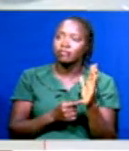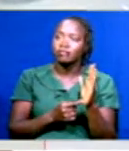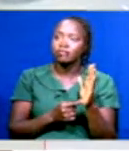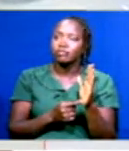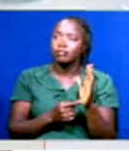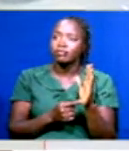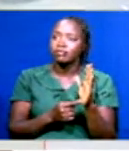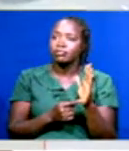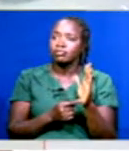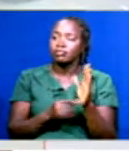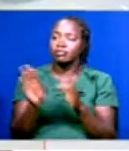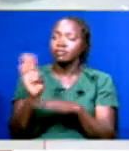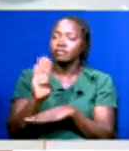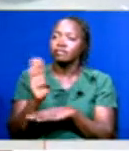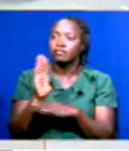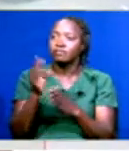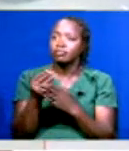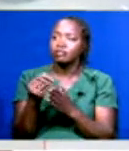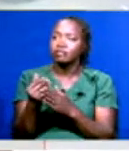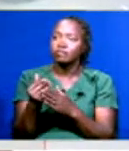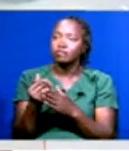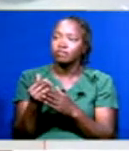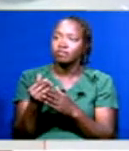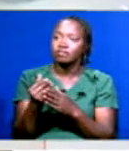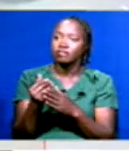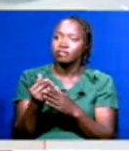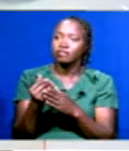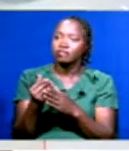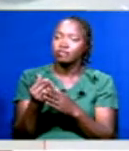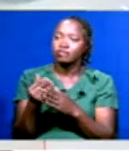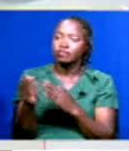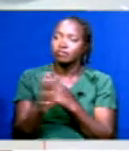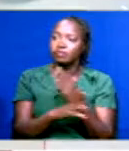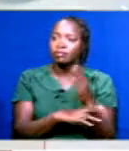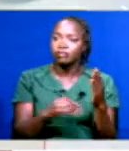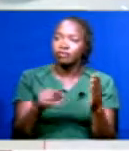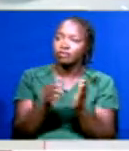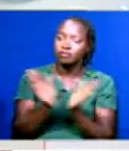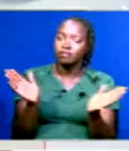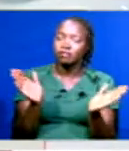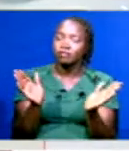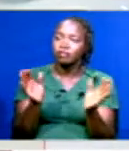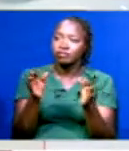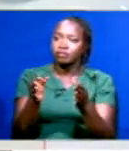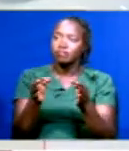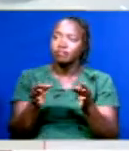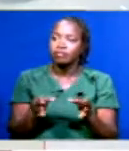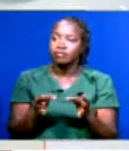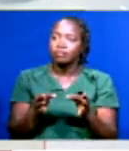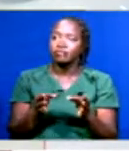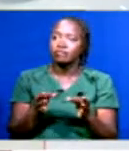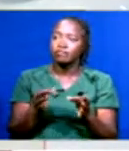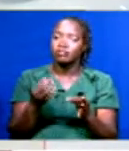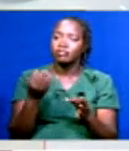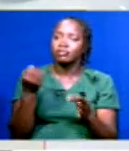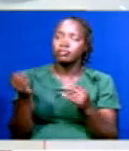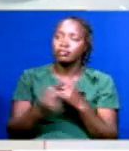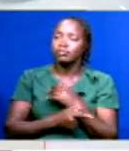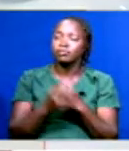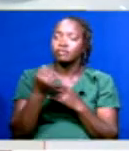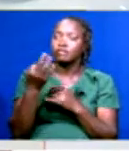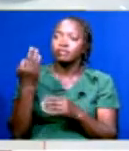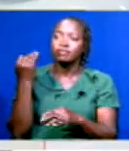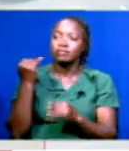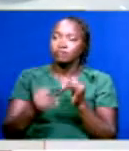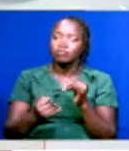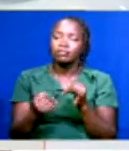of billions of shillings looted from the public coffers in the last 3 months of the Uhuru